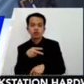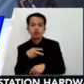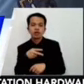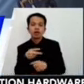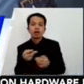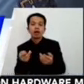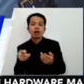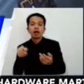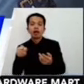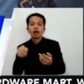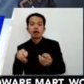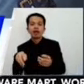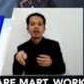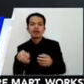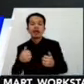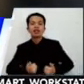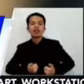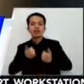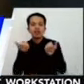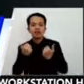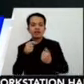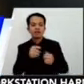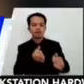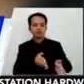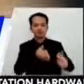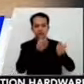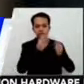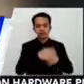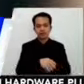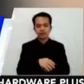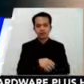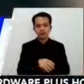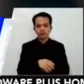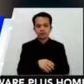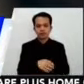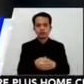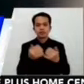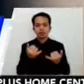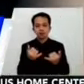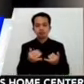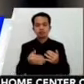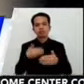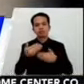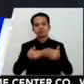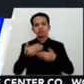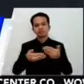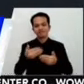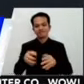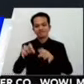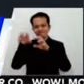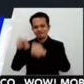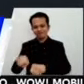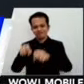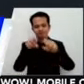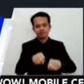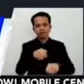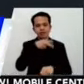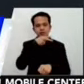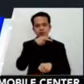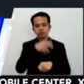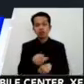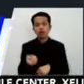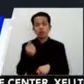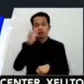nakatira sa kabilang tower lang matapos yon sunod-sunod na ang nangyaring pagdakip sa ibang suspects isang Pilipinong tumatayong